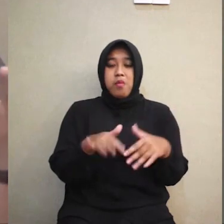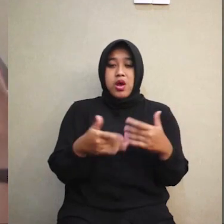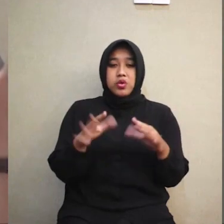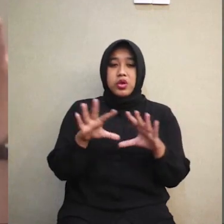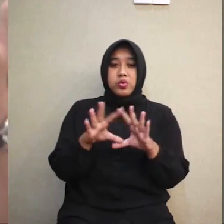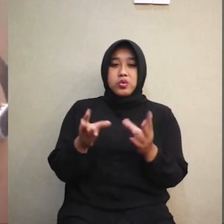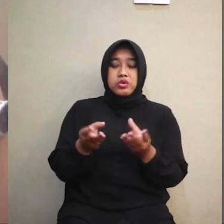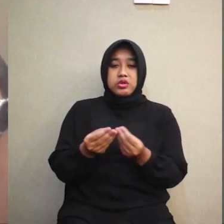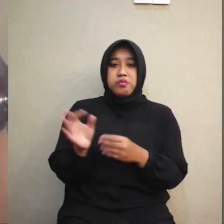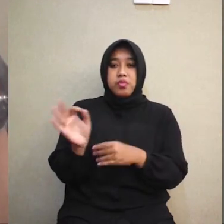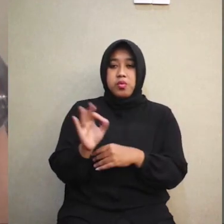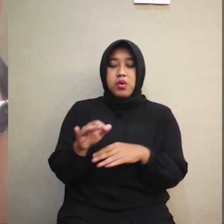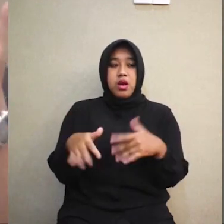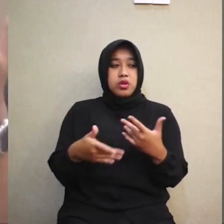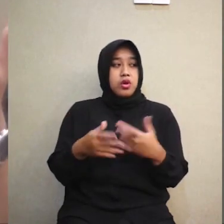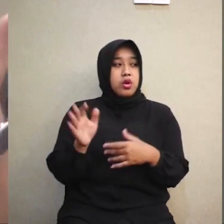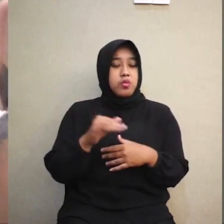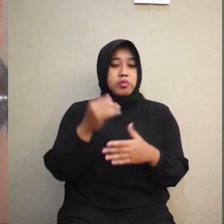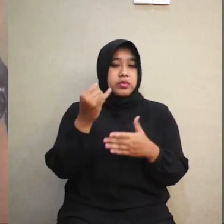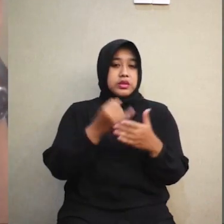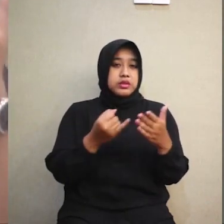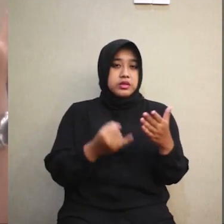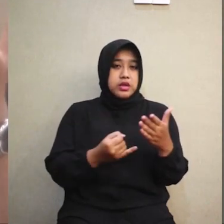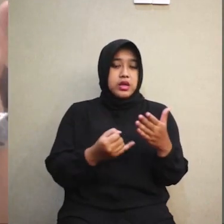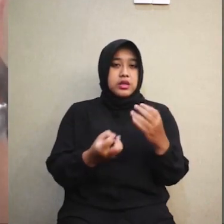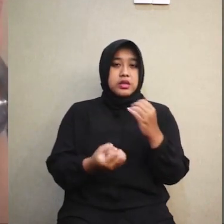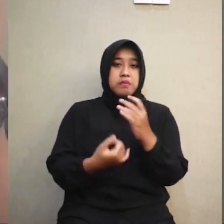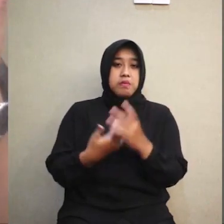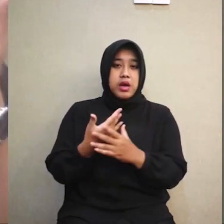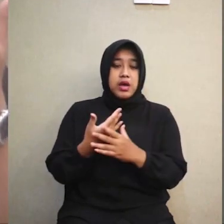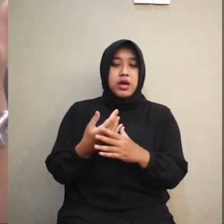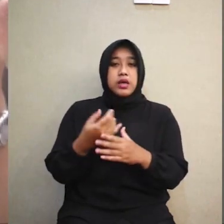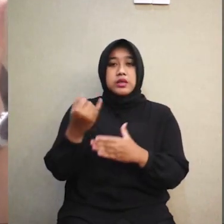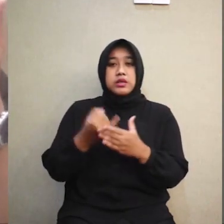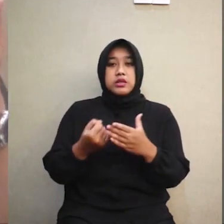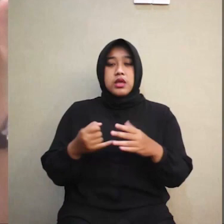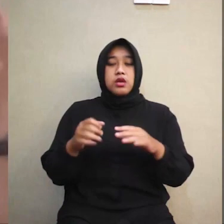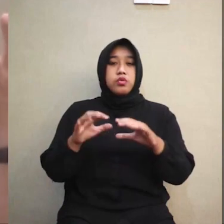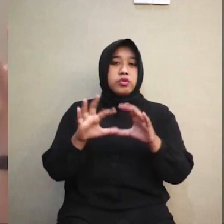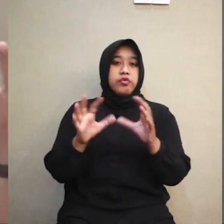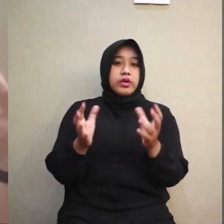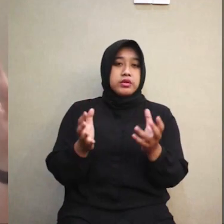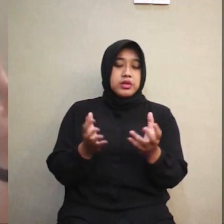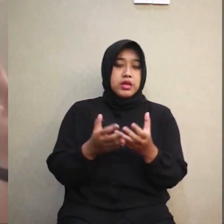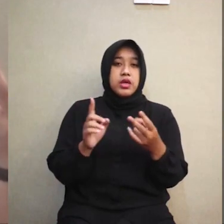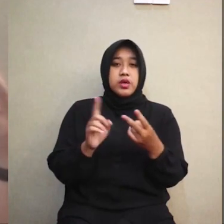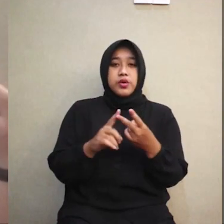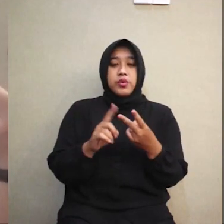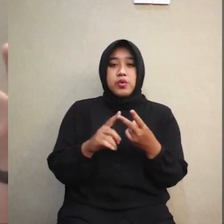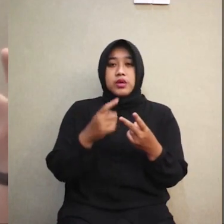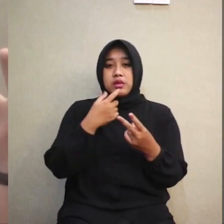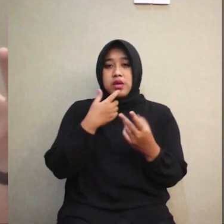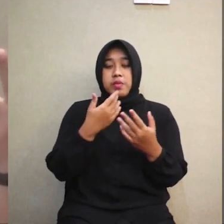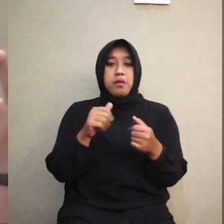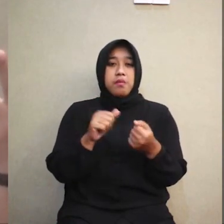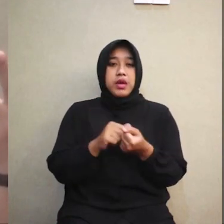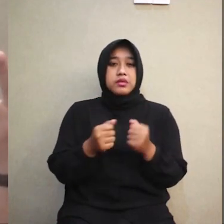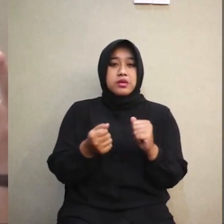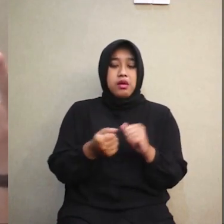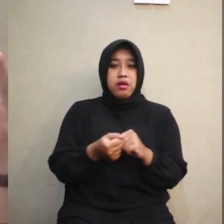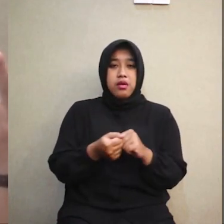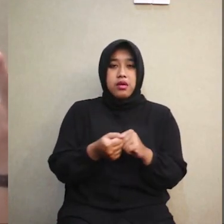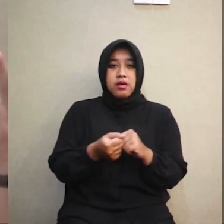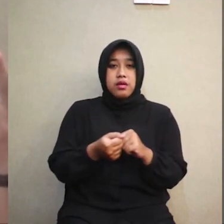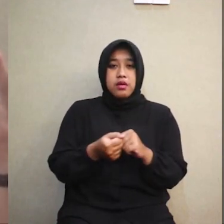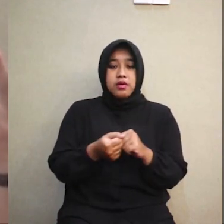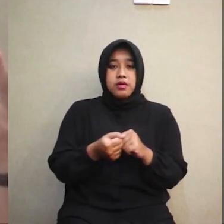inklusif atau belum di desain dan dikembangkan dengan desain universal yang kedua ada di persoalan